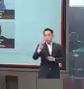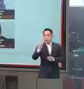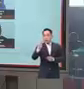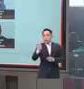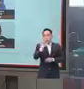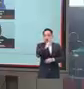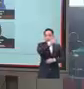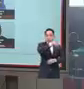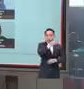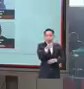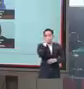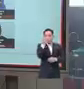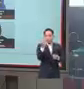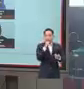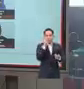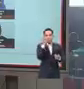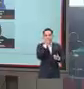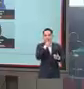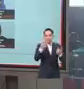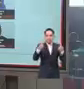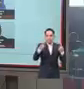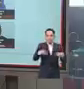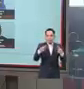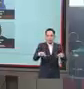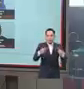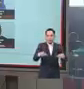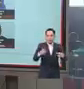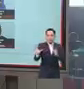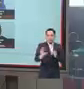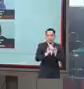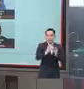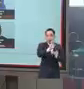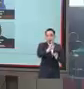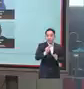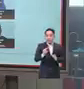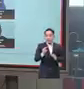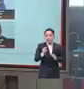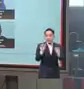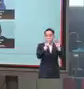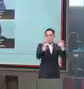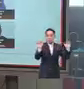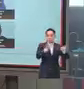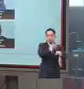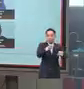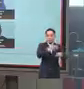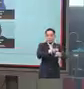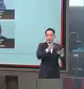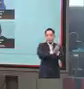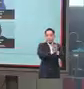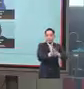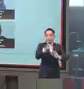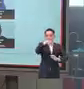mengundurkan diri daripada bertanding di sini selepas mereka menjalankan kerjasama dengan para di peringkat kebangsaan jadi